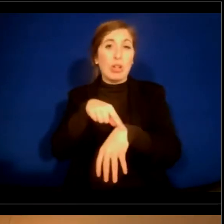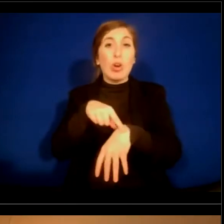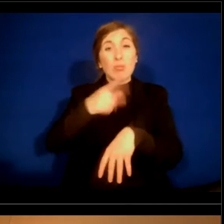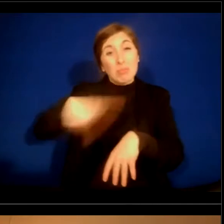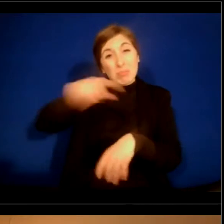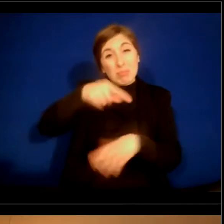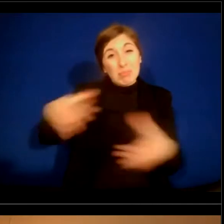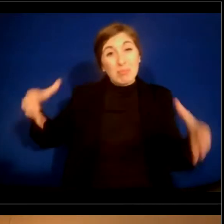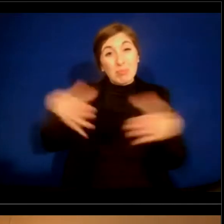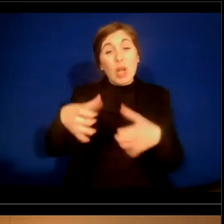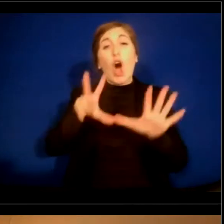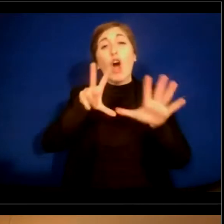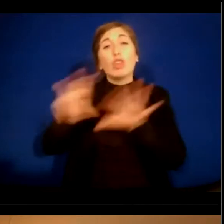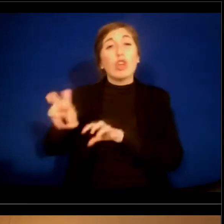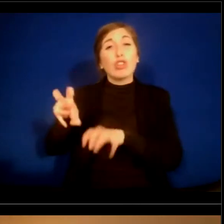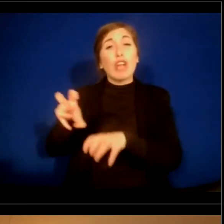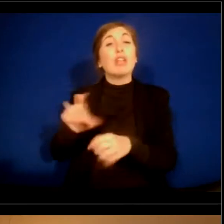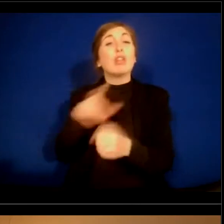in treno,